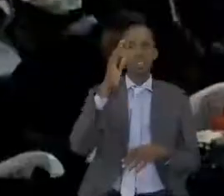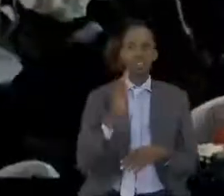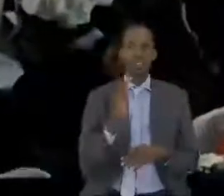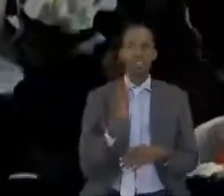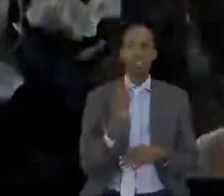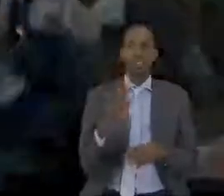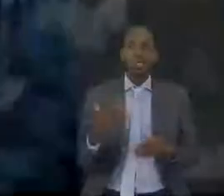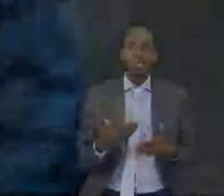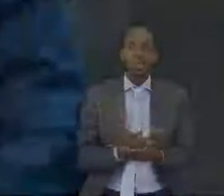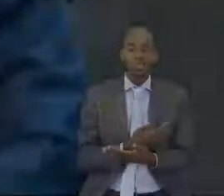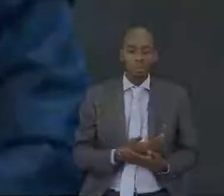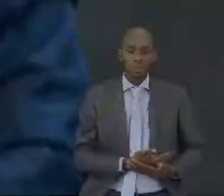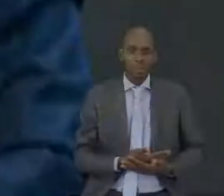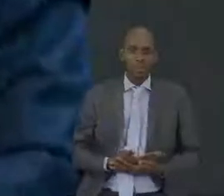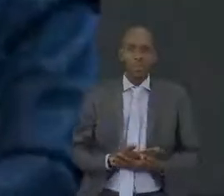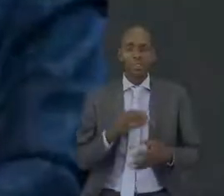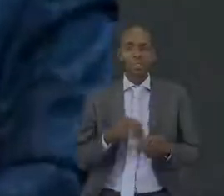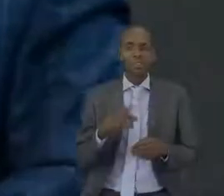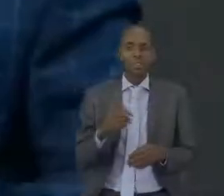Un nouveau né dans le royaume.